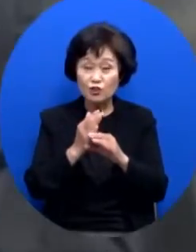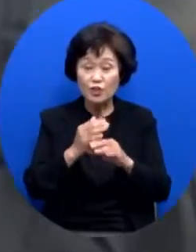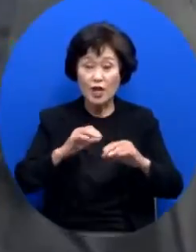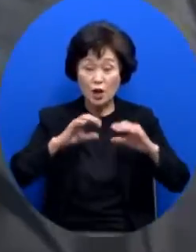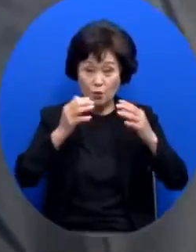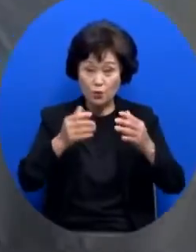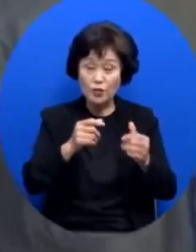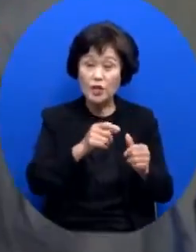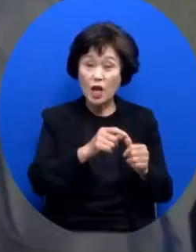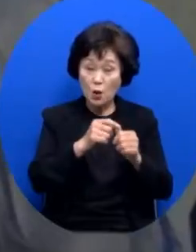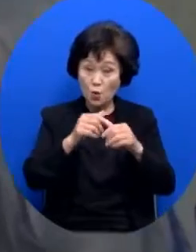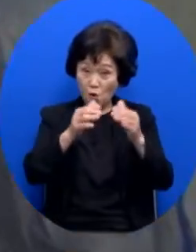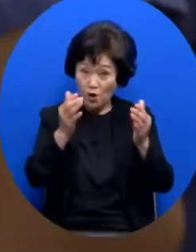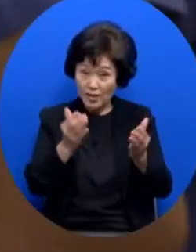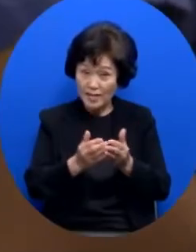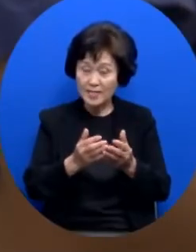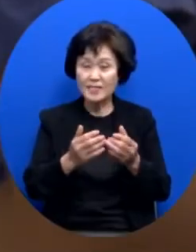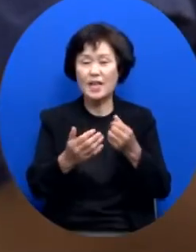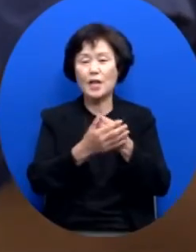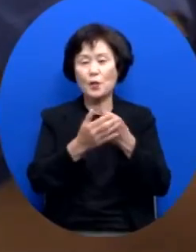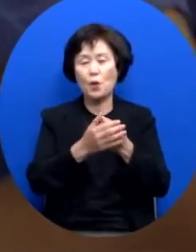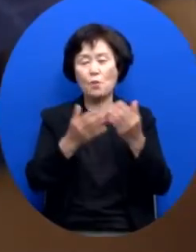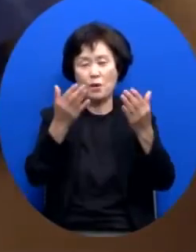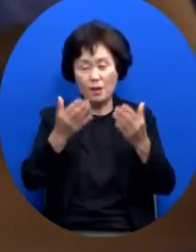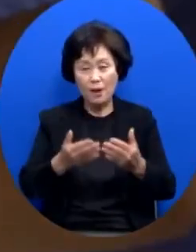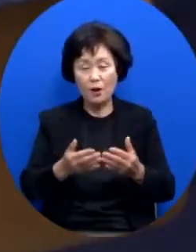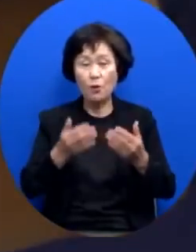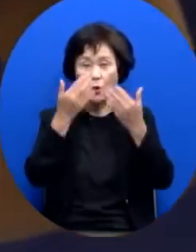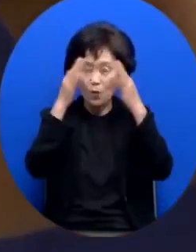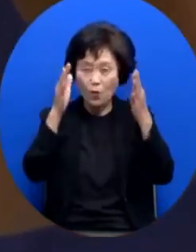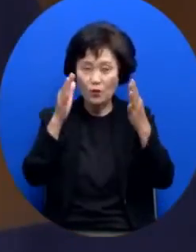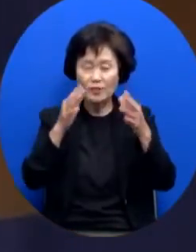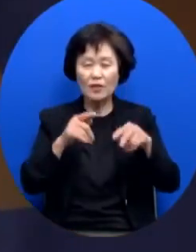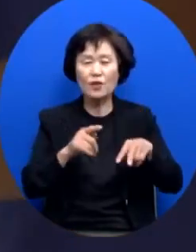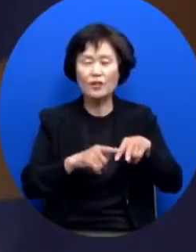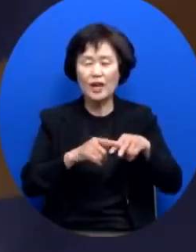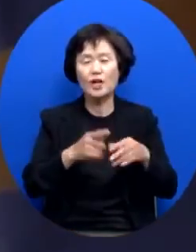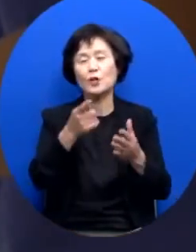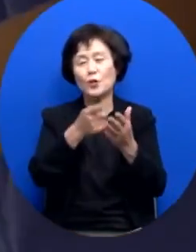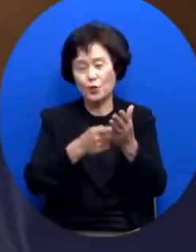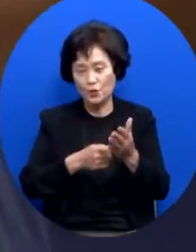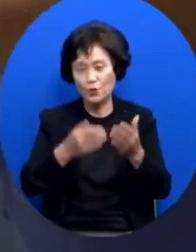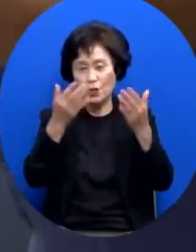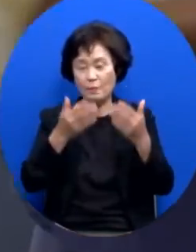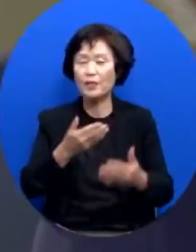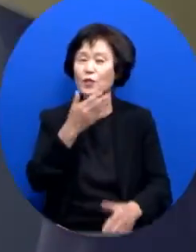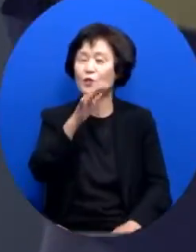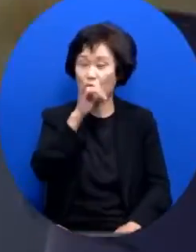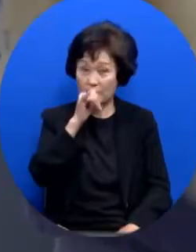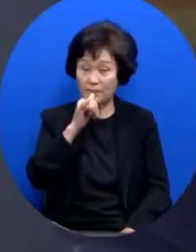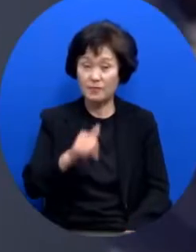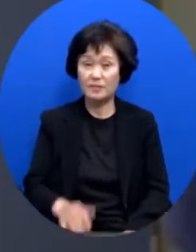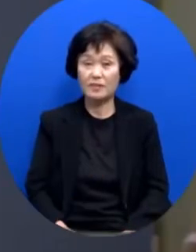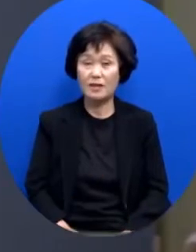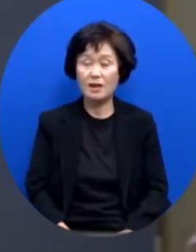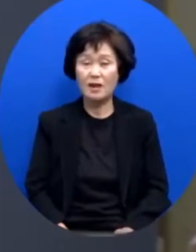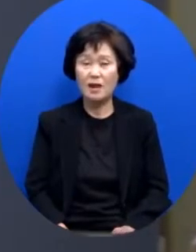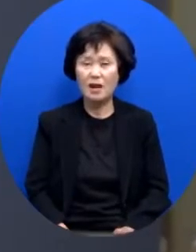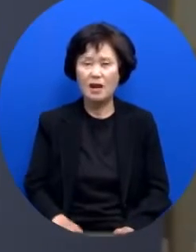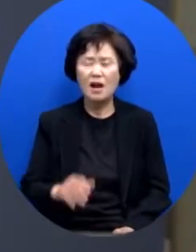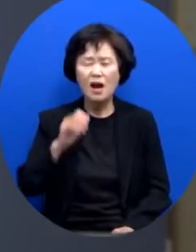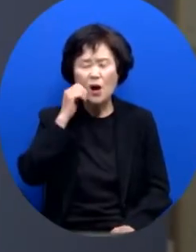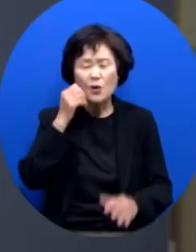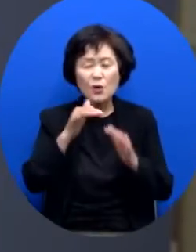머시십의 도움으로 무료 다리 수술을 받게 됐습니다. 머시십은 의료 사각지대에 놓인 불우한 사람들에게 무료